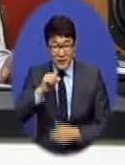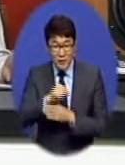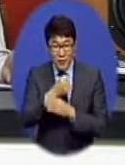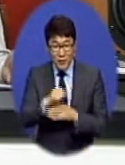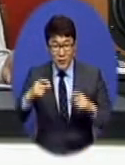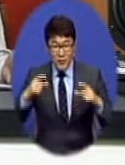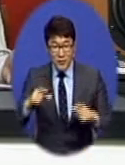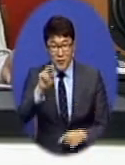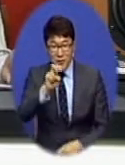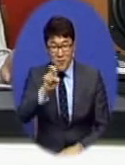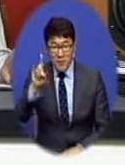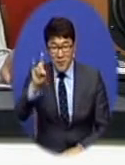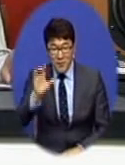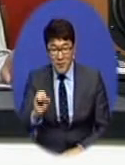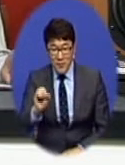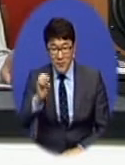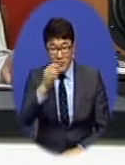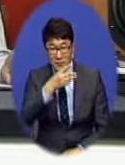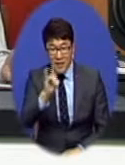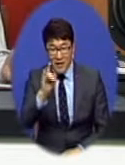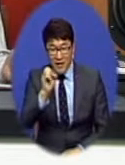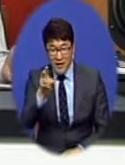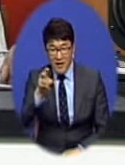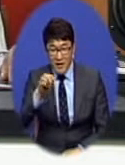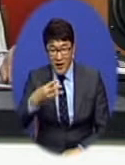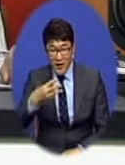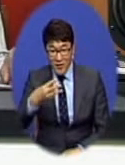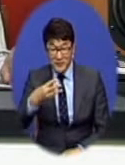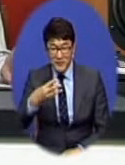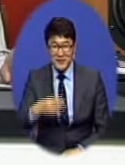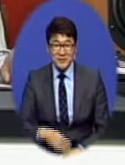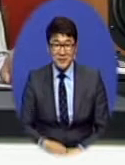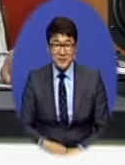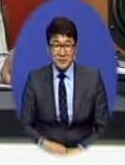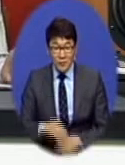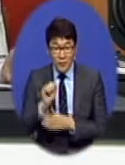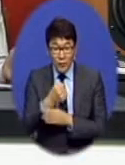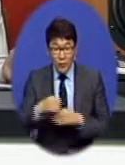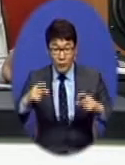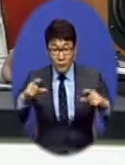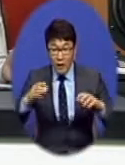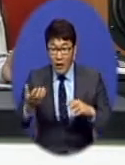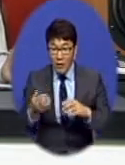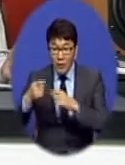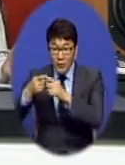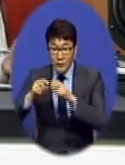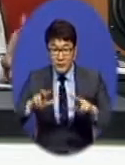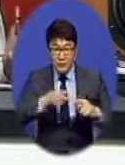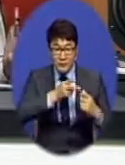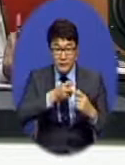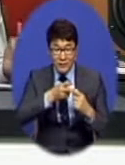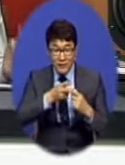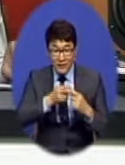사는 맹태열입니다. 맹태열 네. 선생님. 예. 네. 아니, 종로구에서 두 번째 나오시고 계시네.